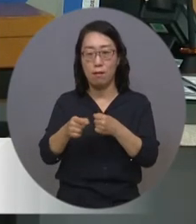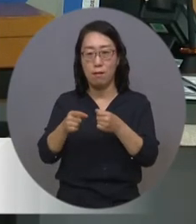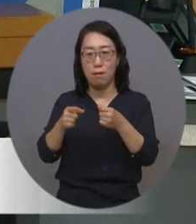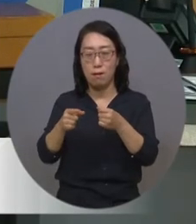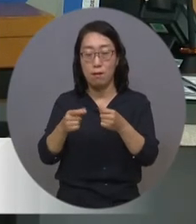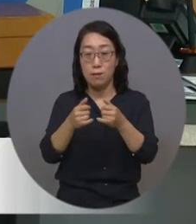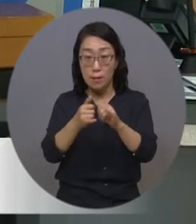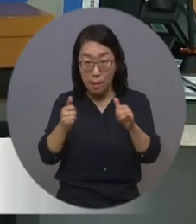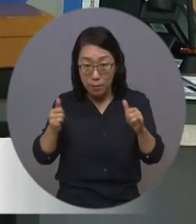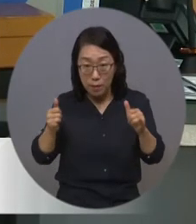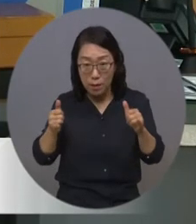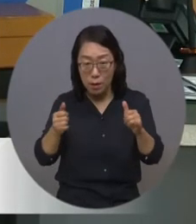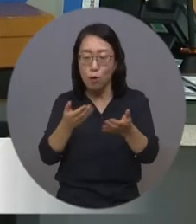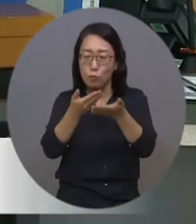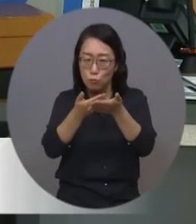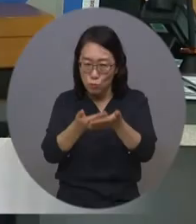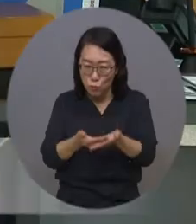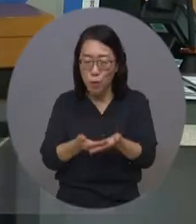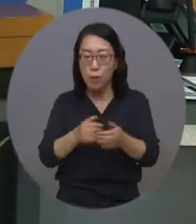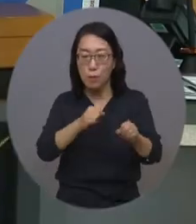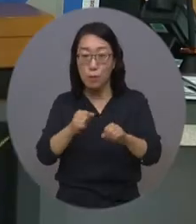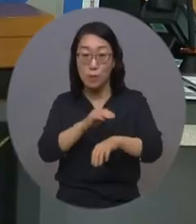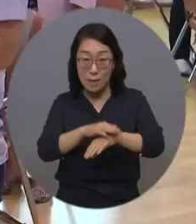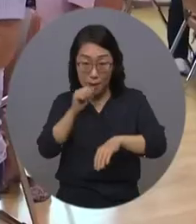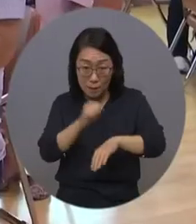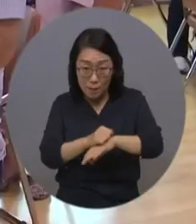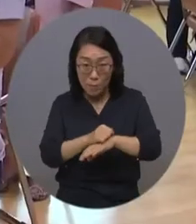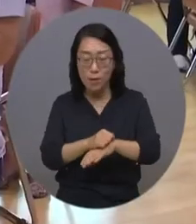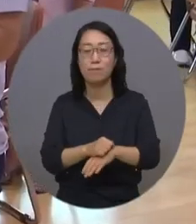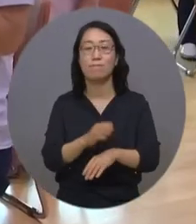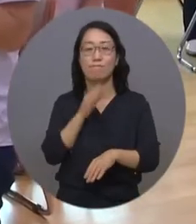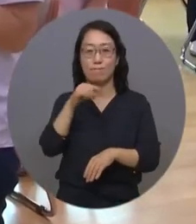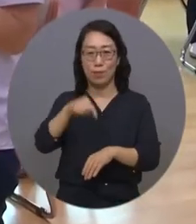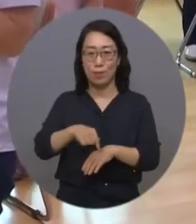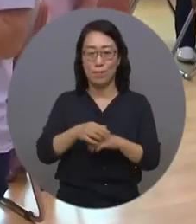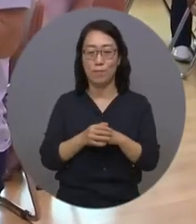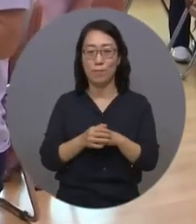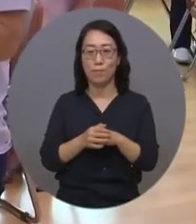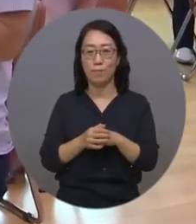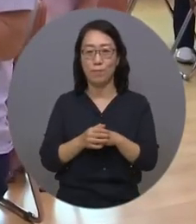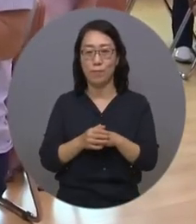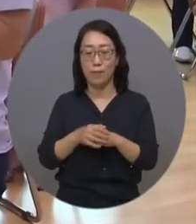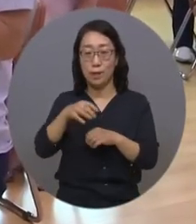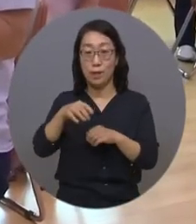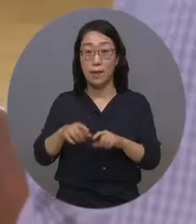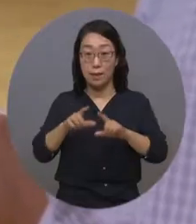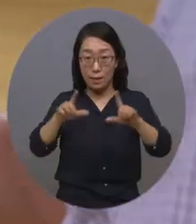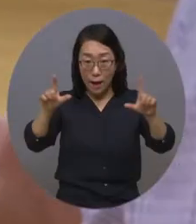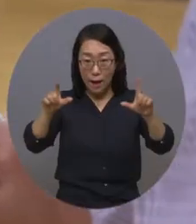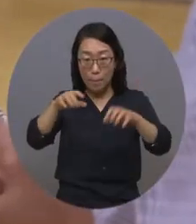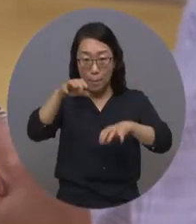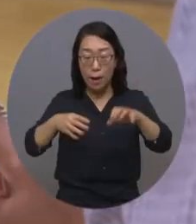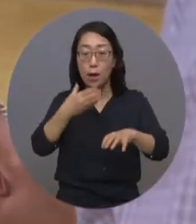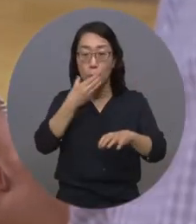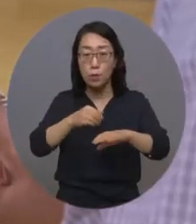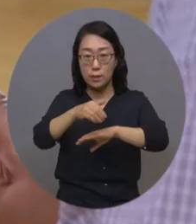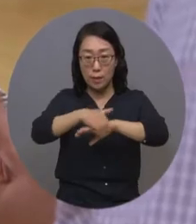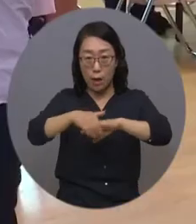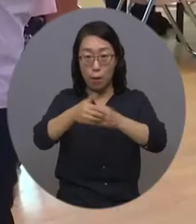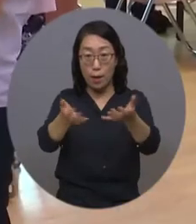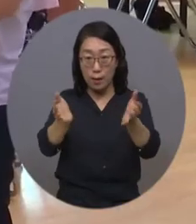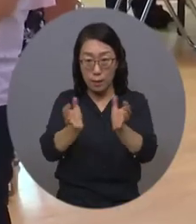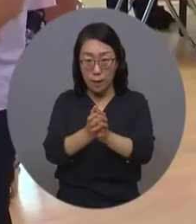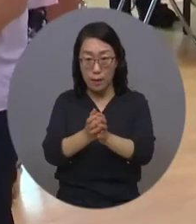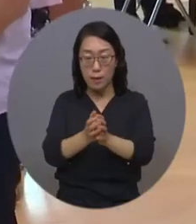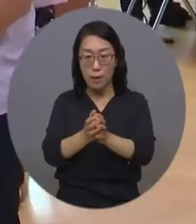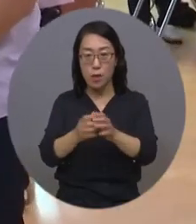데 의의가 있어서 저희가 하게 되었습니다. 이날 발대식에서는 마을 복지계획단